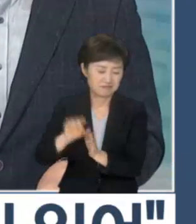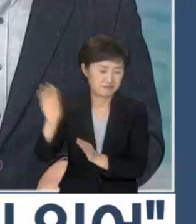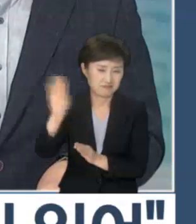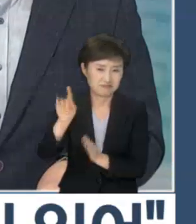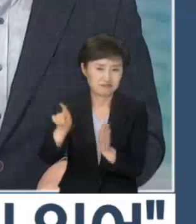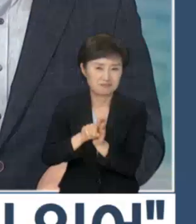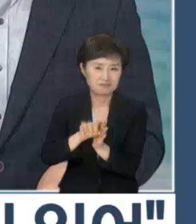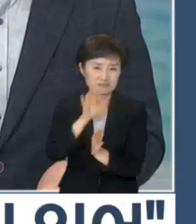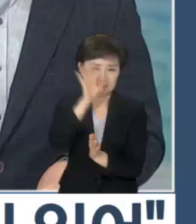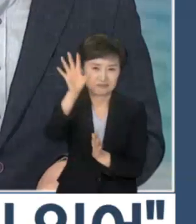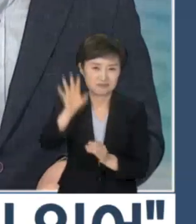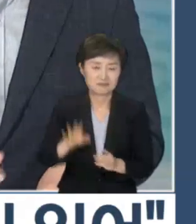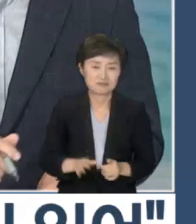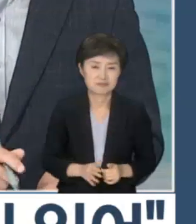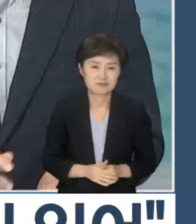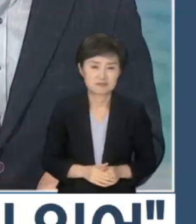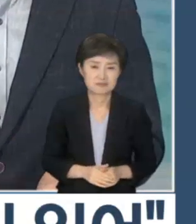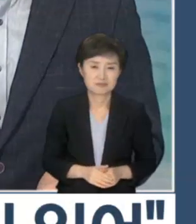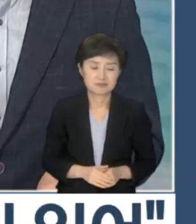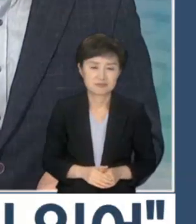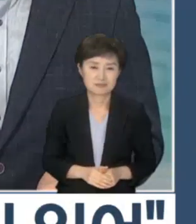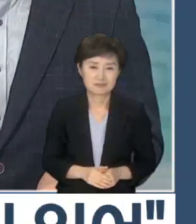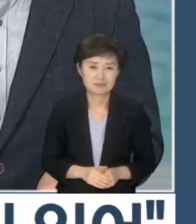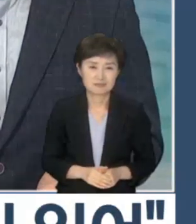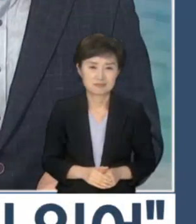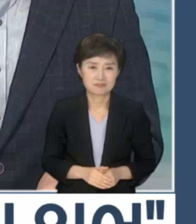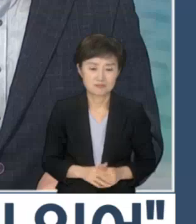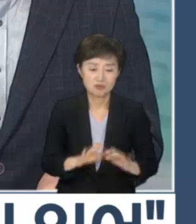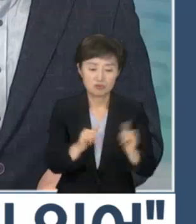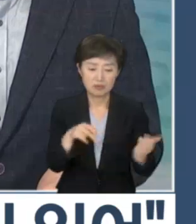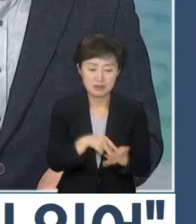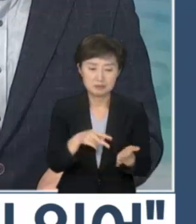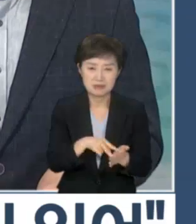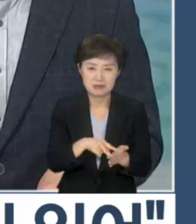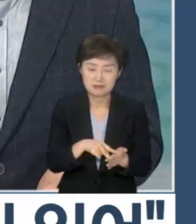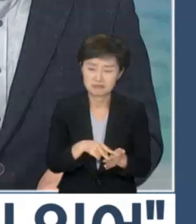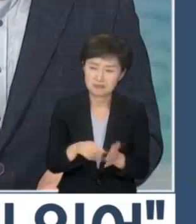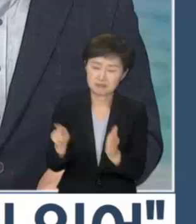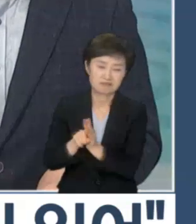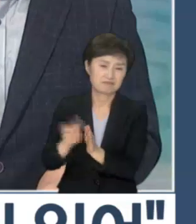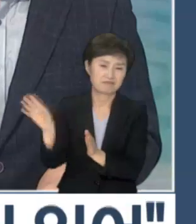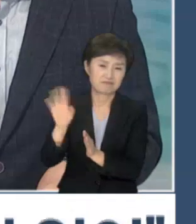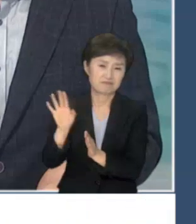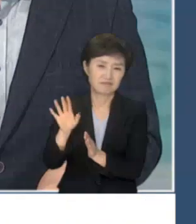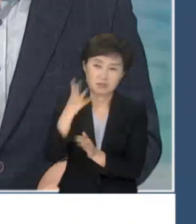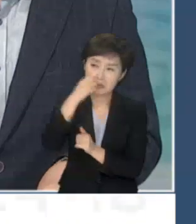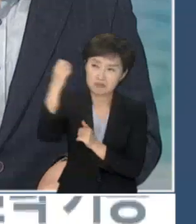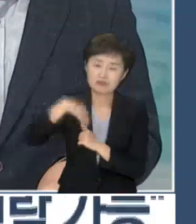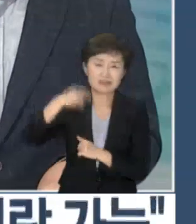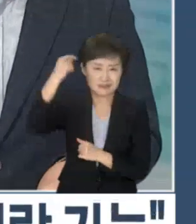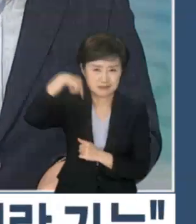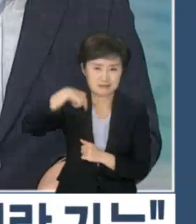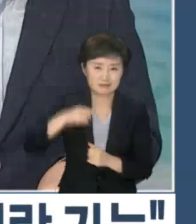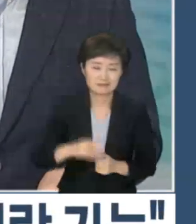믿을 사람, 어린아이도 믿지 못하는 이건 너무나 그 국민을 무시하는 이런 발언 아닌가 이런 생각이